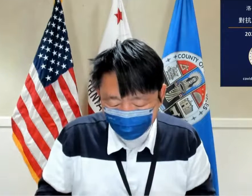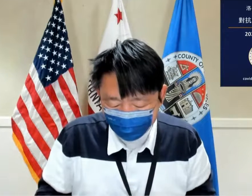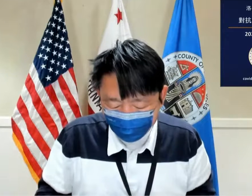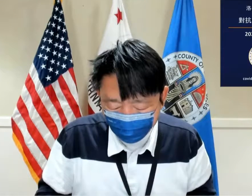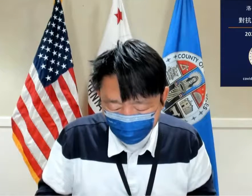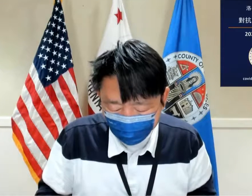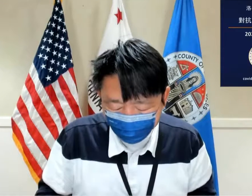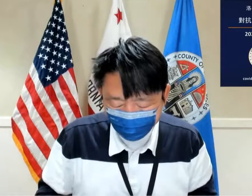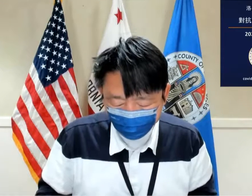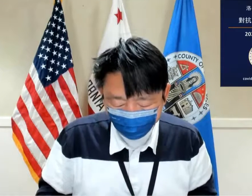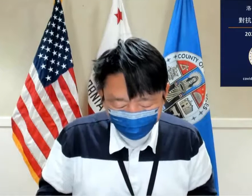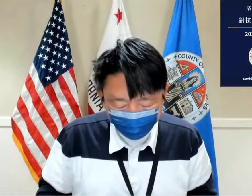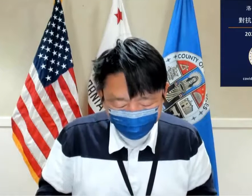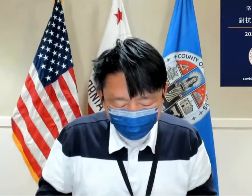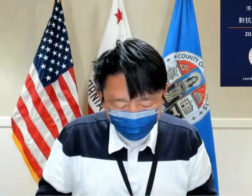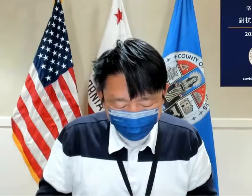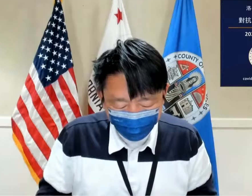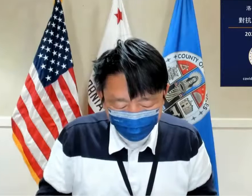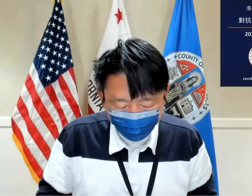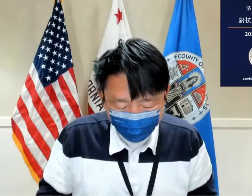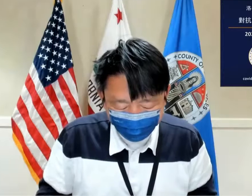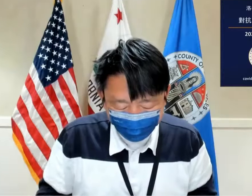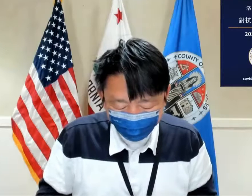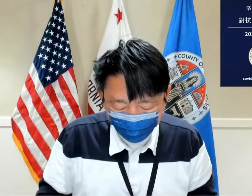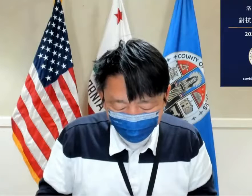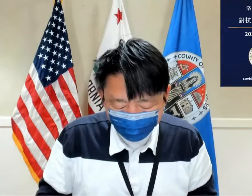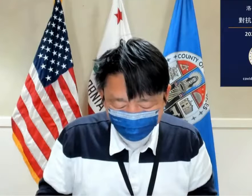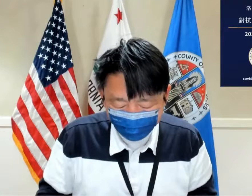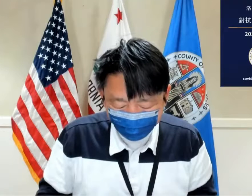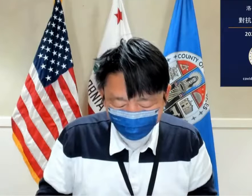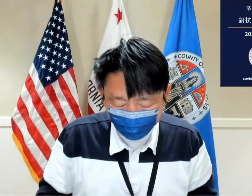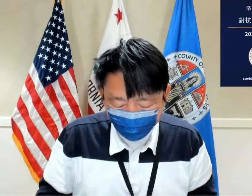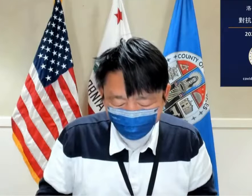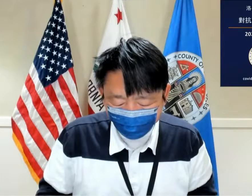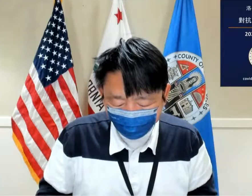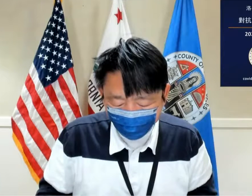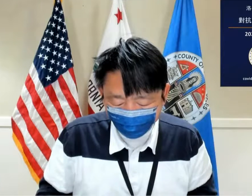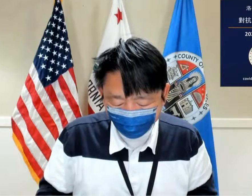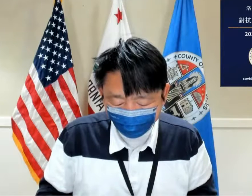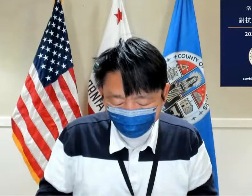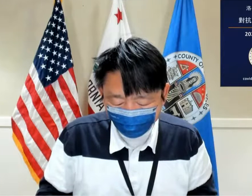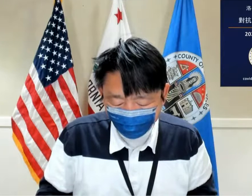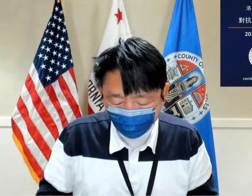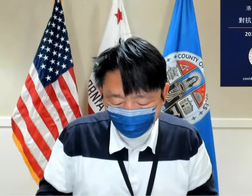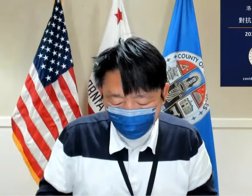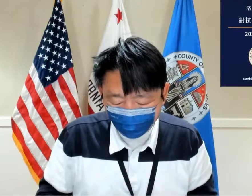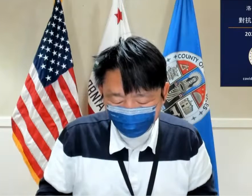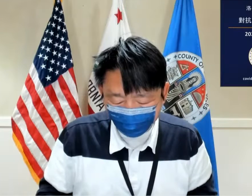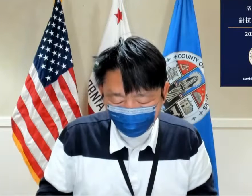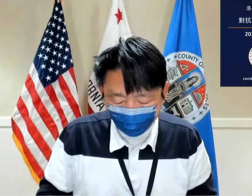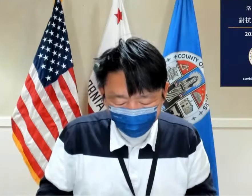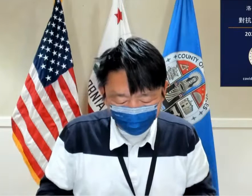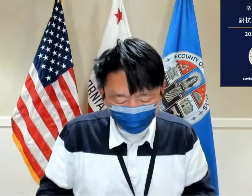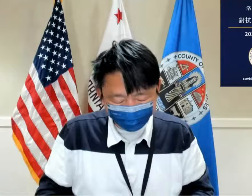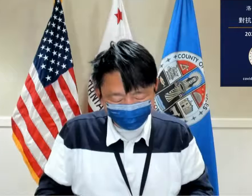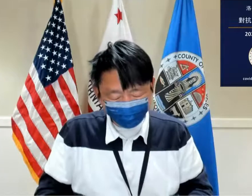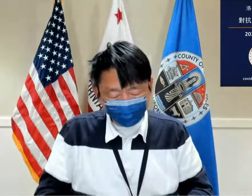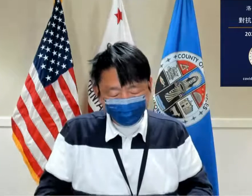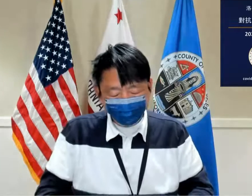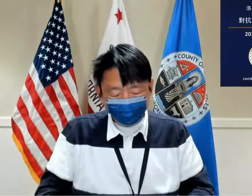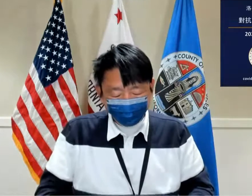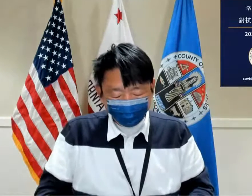参照 CDC 和州公共卫生部门的规定，但有关方面我们的规定会更